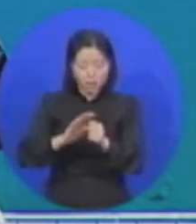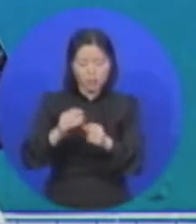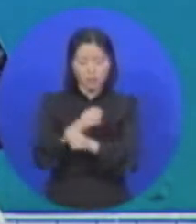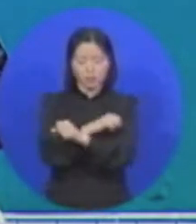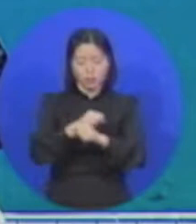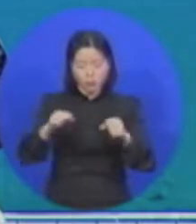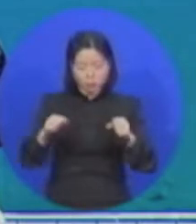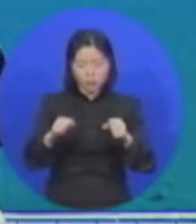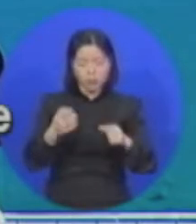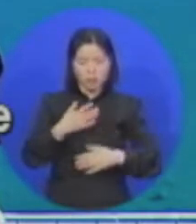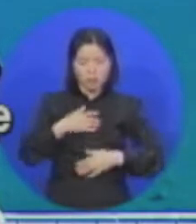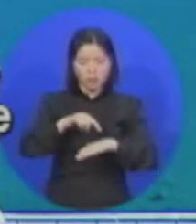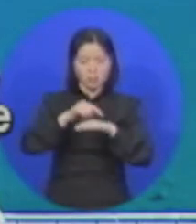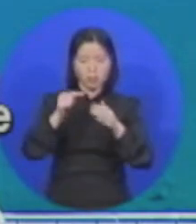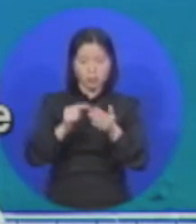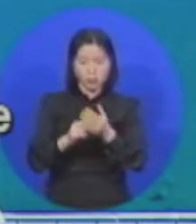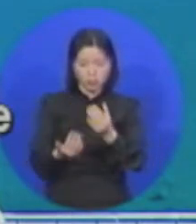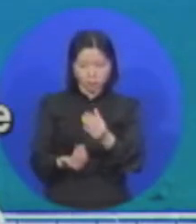일어나 여